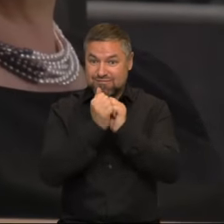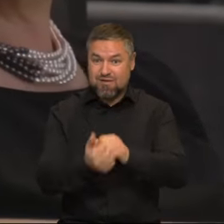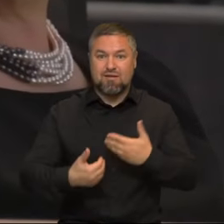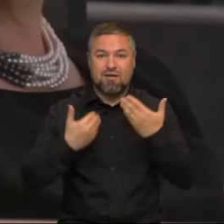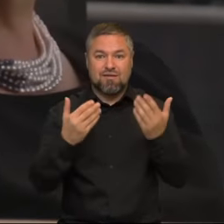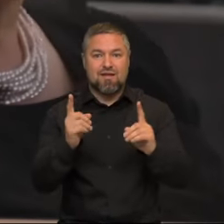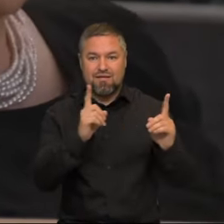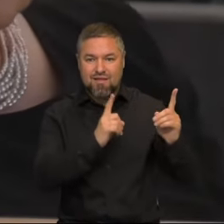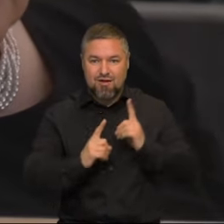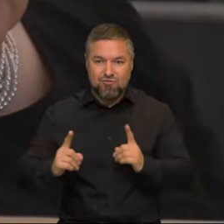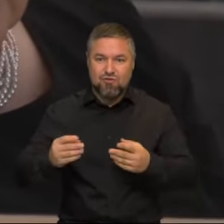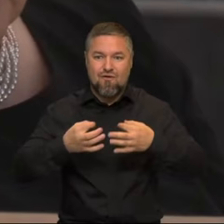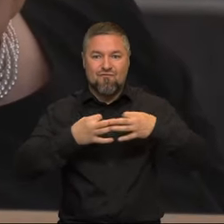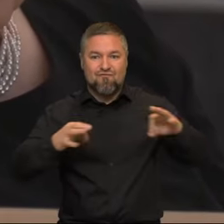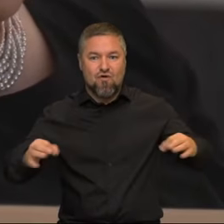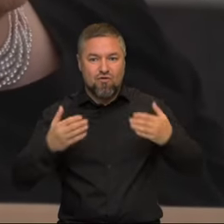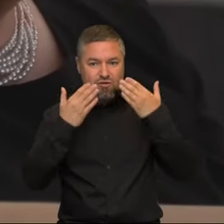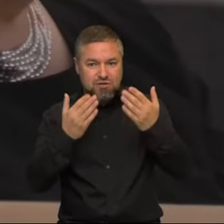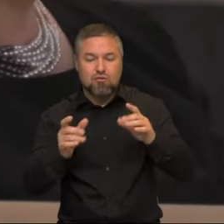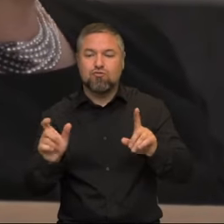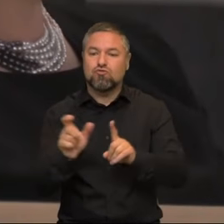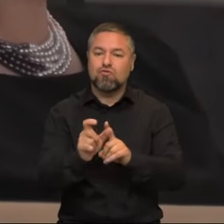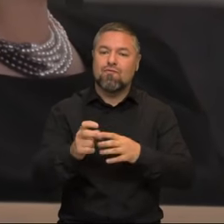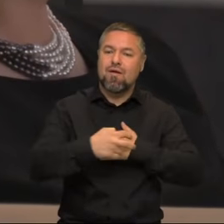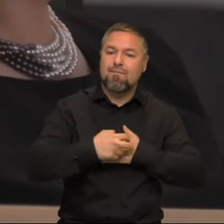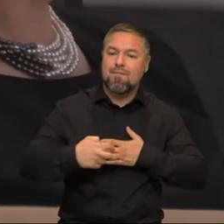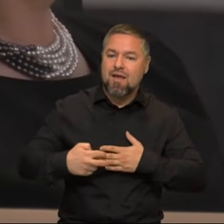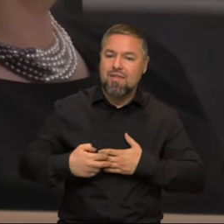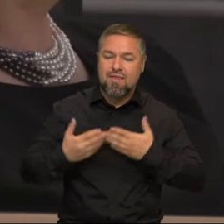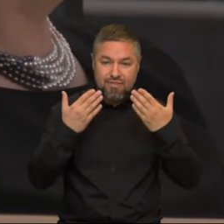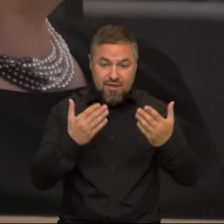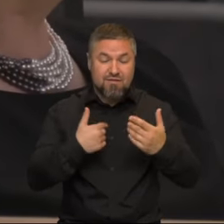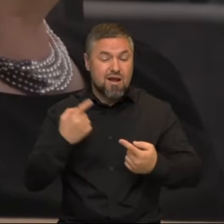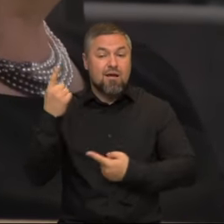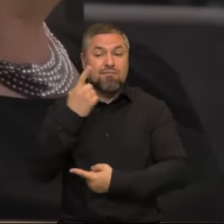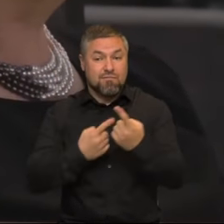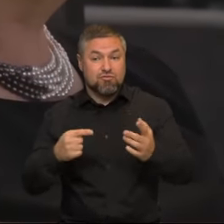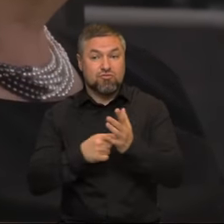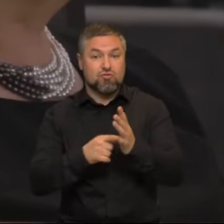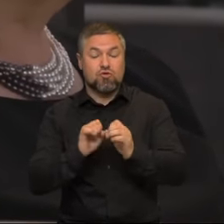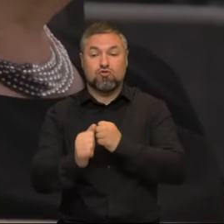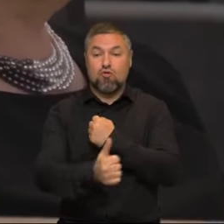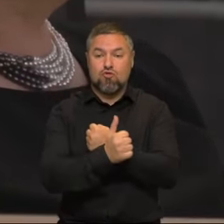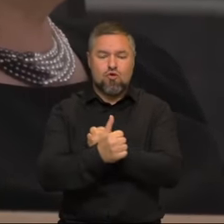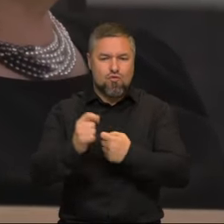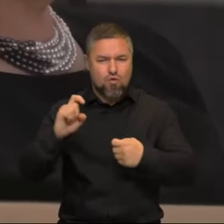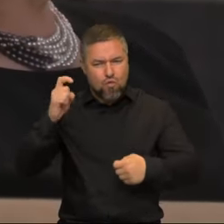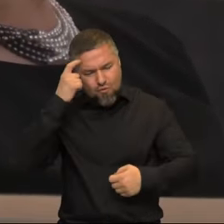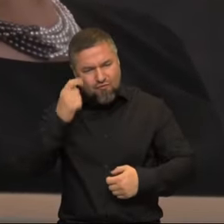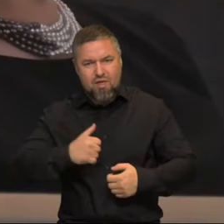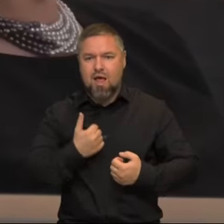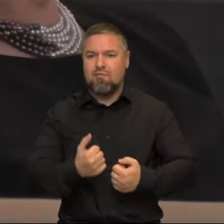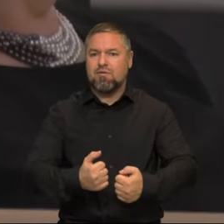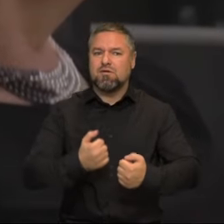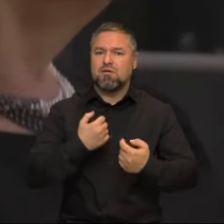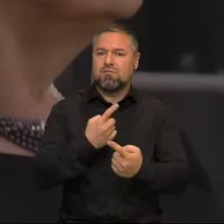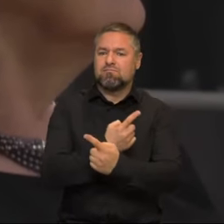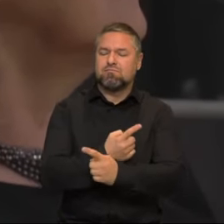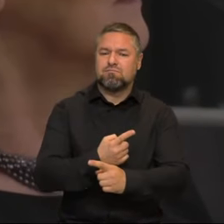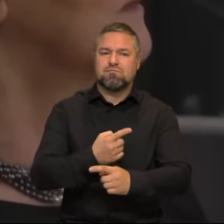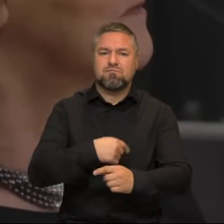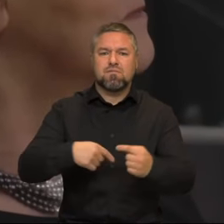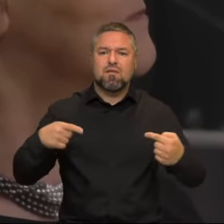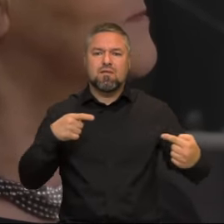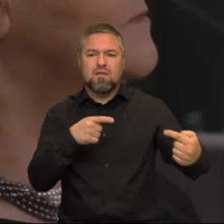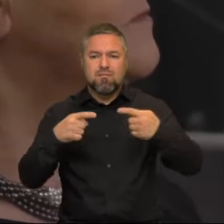gwarantują nauczycielom akademickim wolność nauczania, słowa i badań naukowych. Jestem przekonany, że jest to dokument kluczowy dla umocnienia autonomicznej debaty na